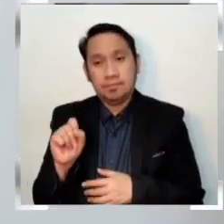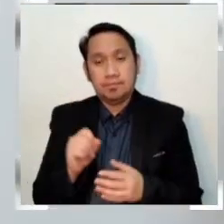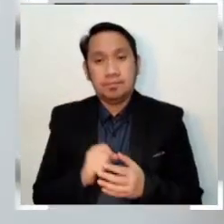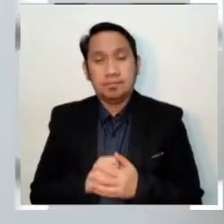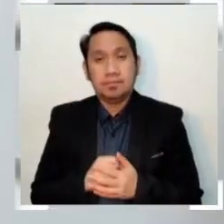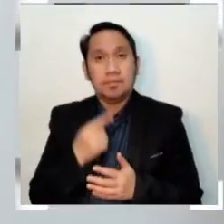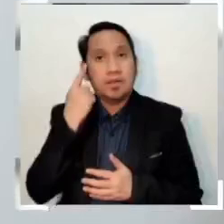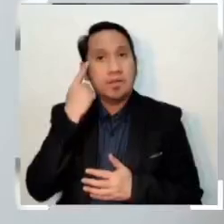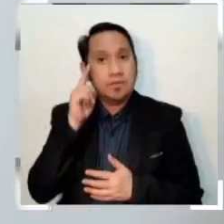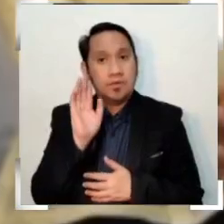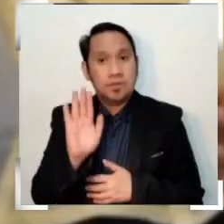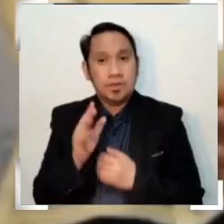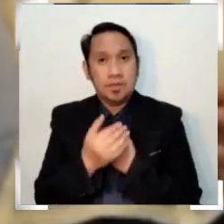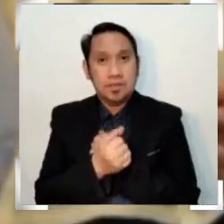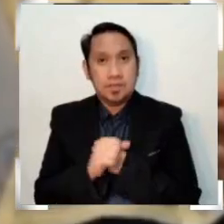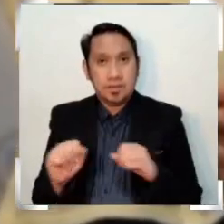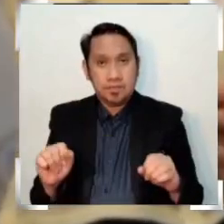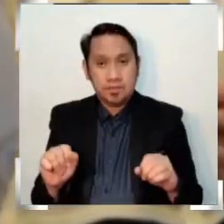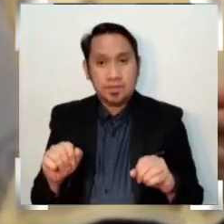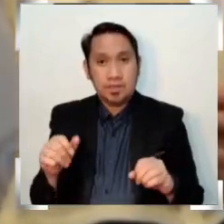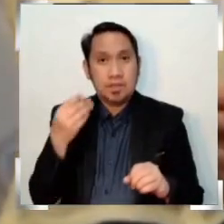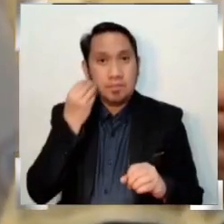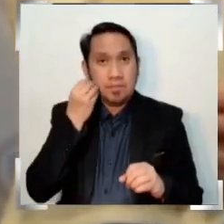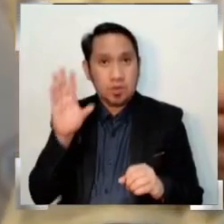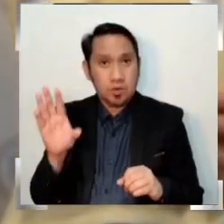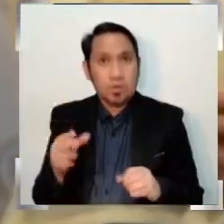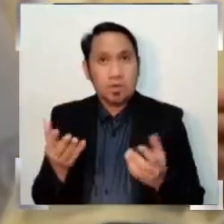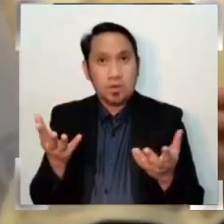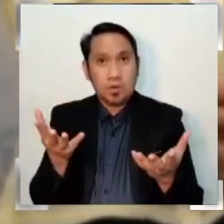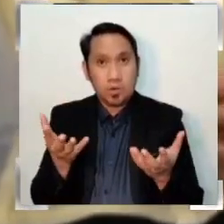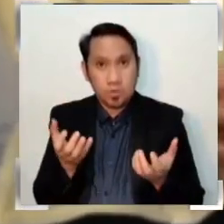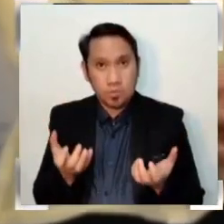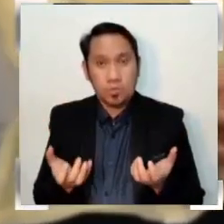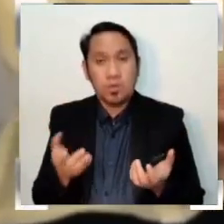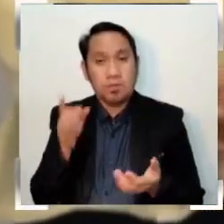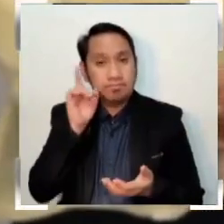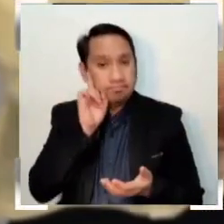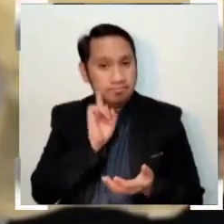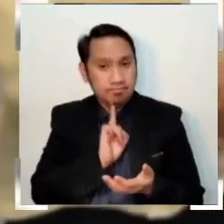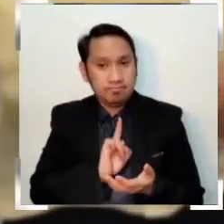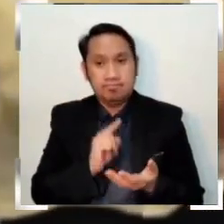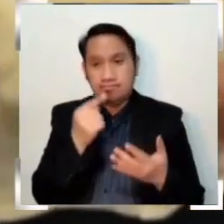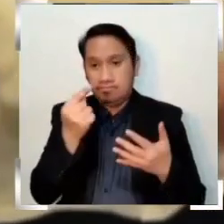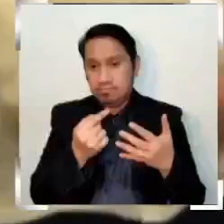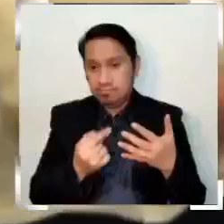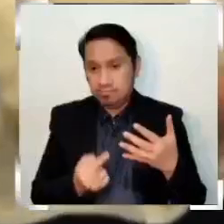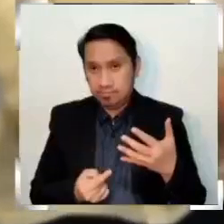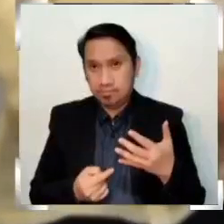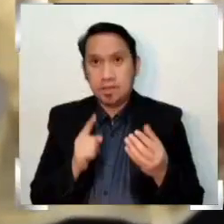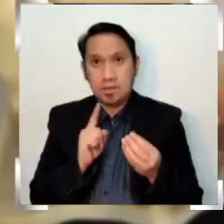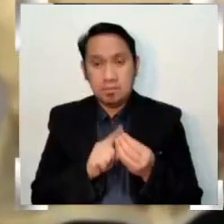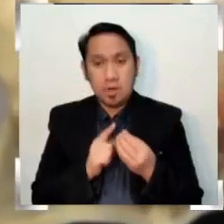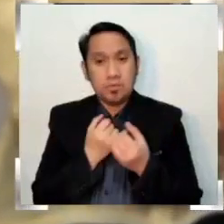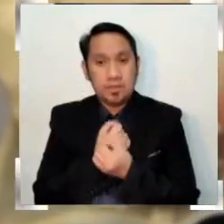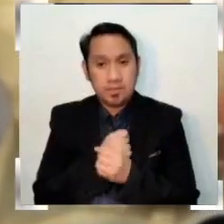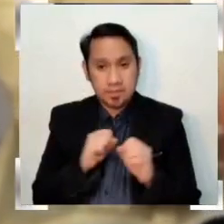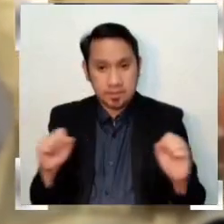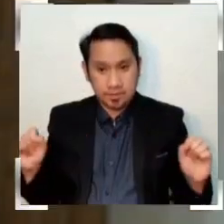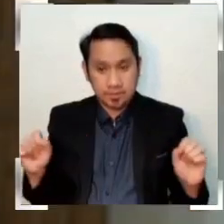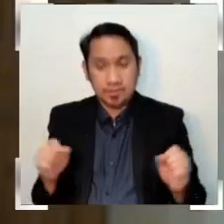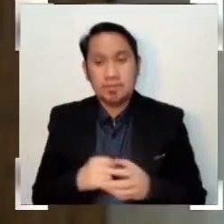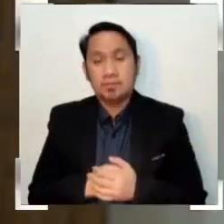kanyang ligtas na pag-uwi. Nais din daw nilang maplansya ang mga detalye ng alok na seguridad ni Pangulong Bongbong